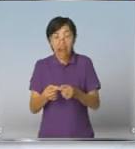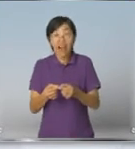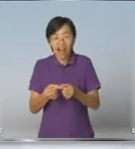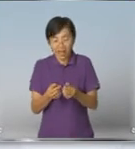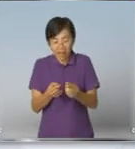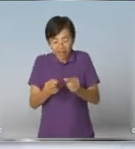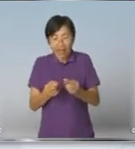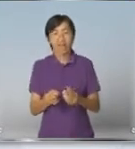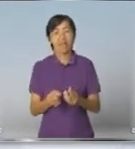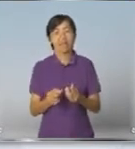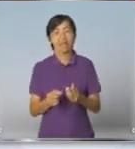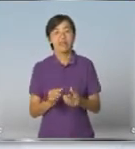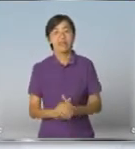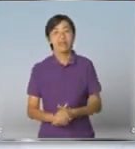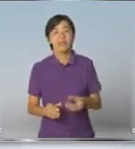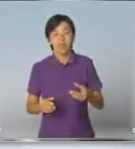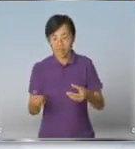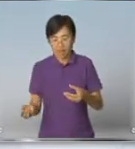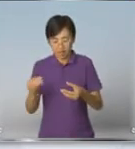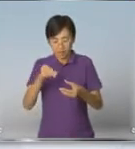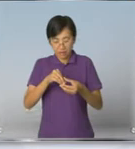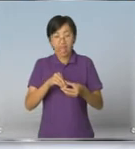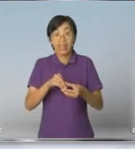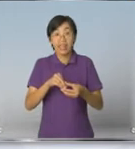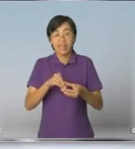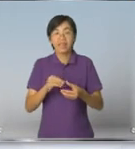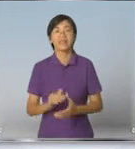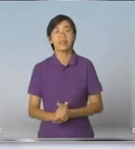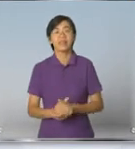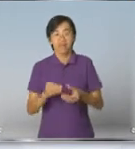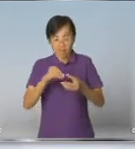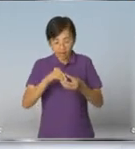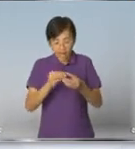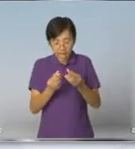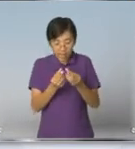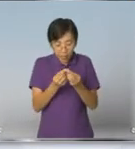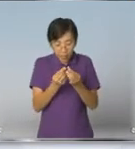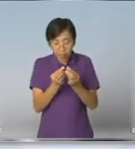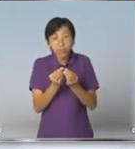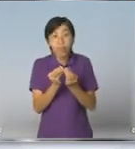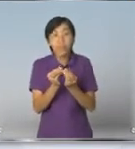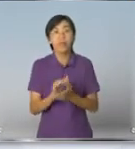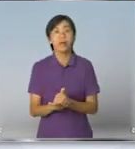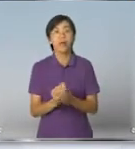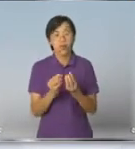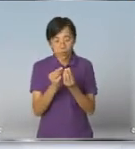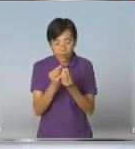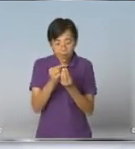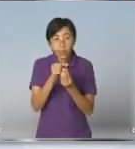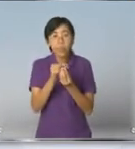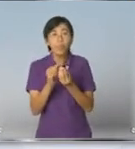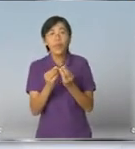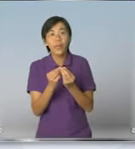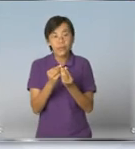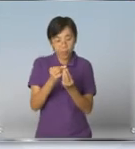เป็นงุ้มอย่างนี ้ ใส่ไส้ค่ะแล้วก็หุ้มค่ะรว